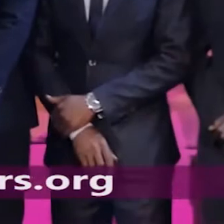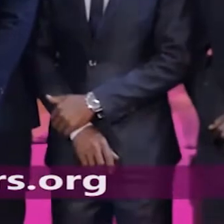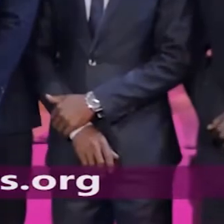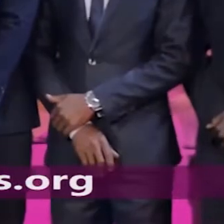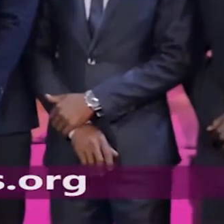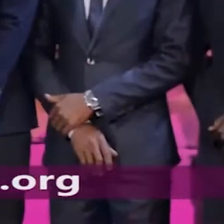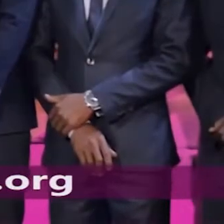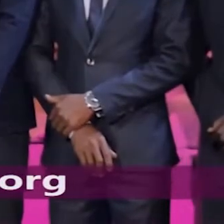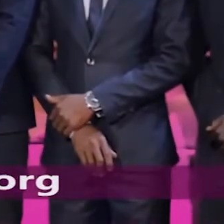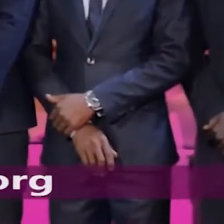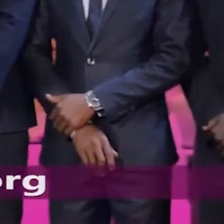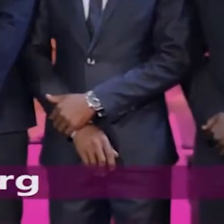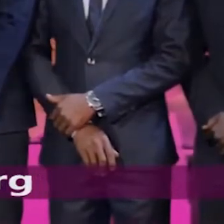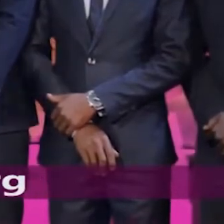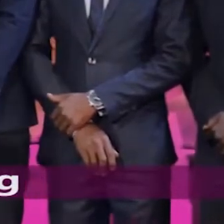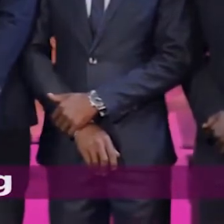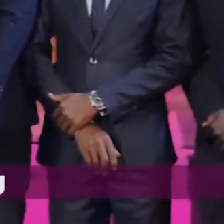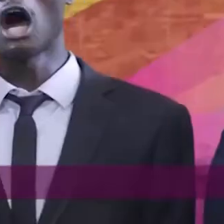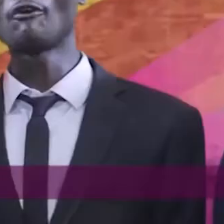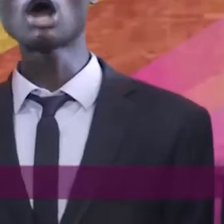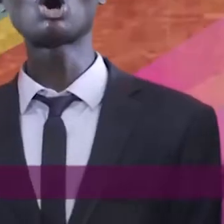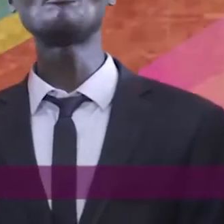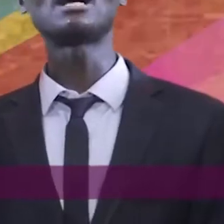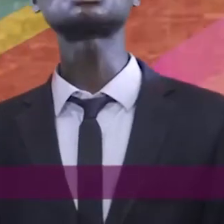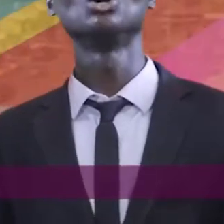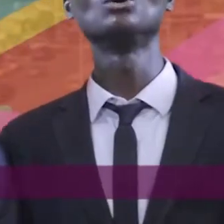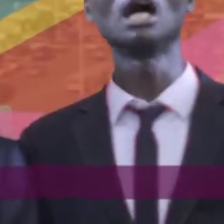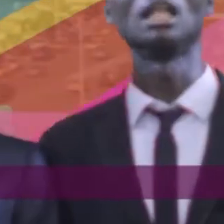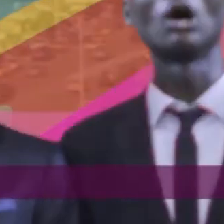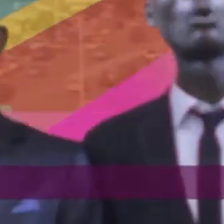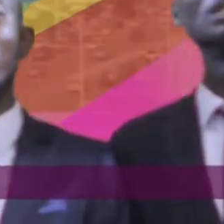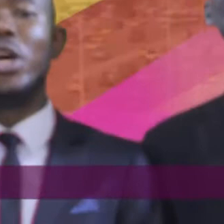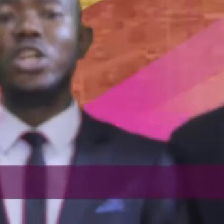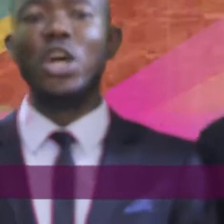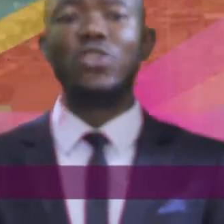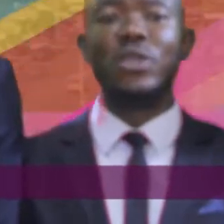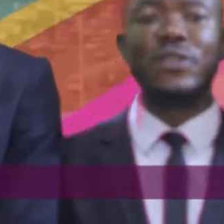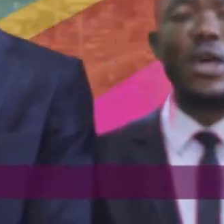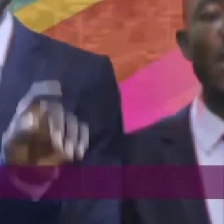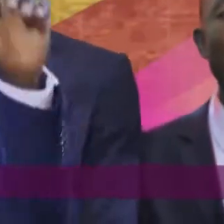Avoir compassion à la croix.